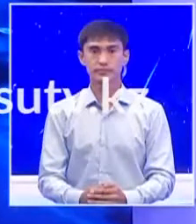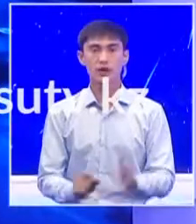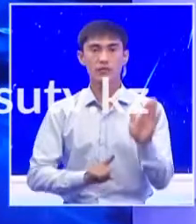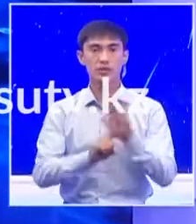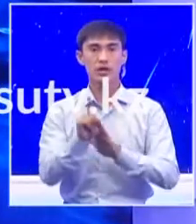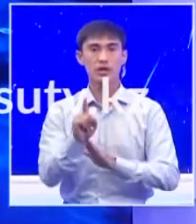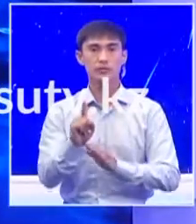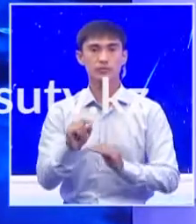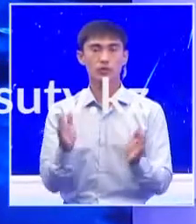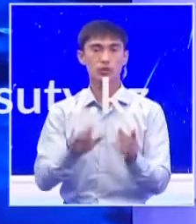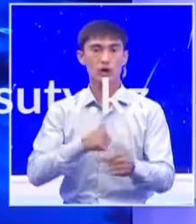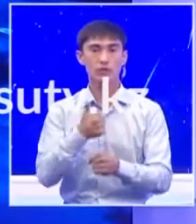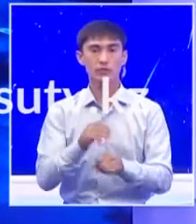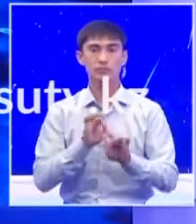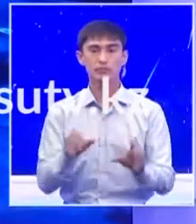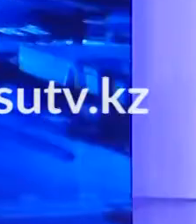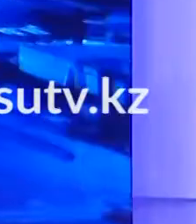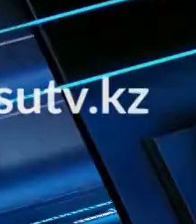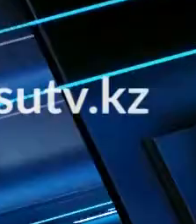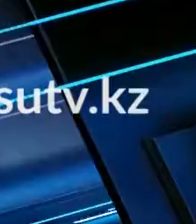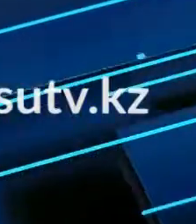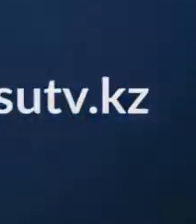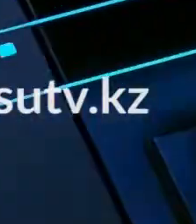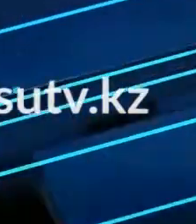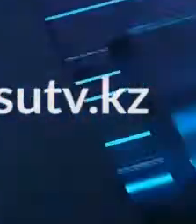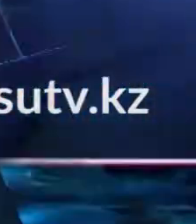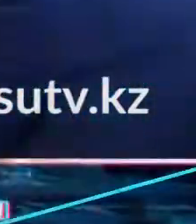начале выпуска коротко о главном.